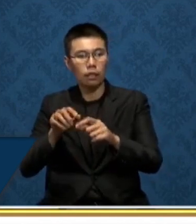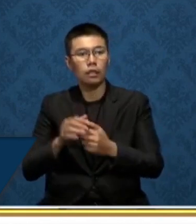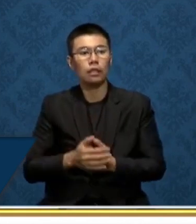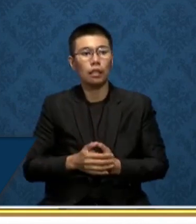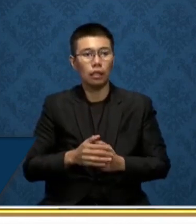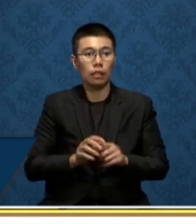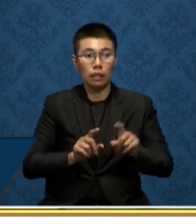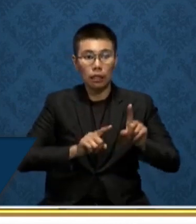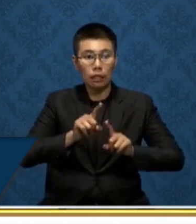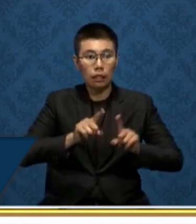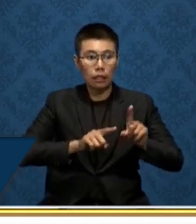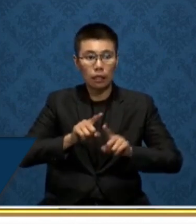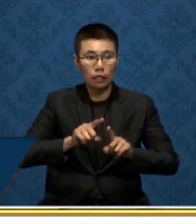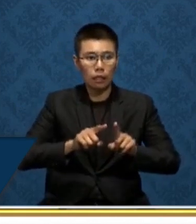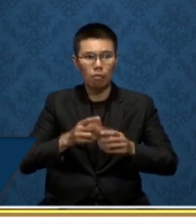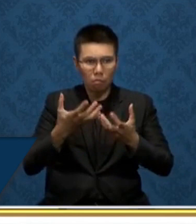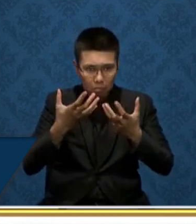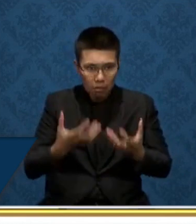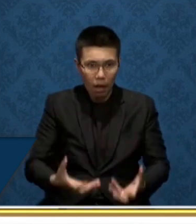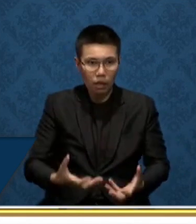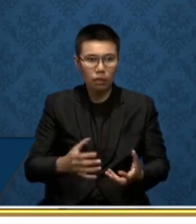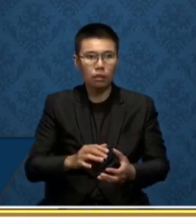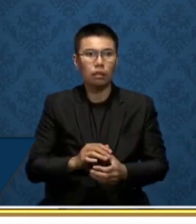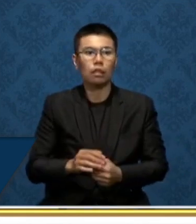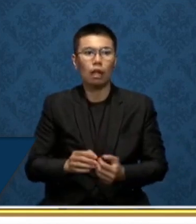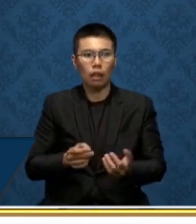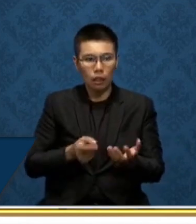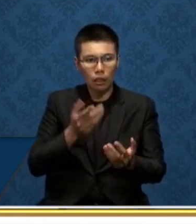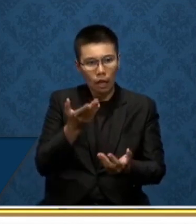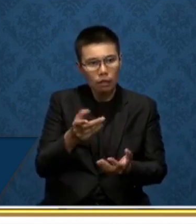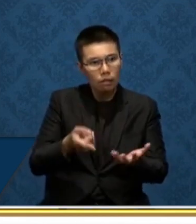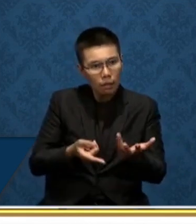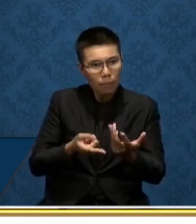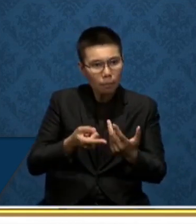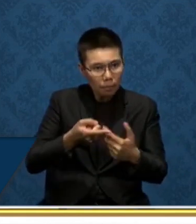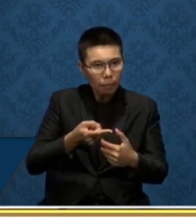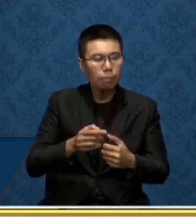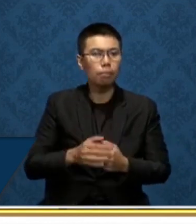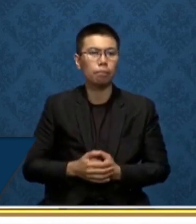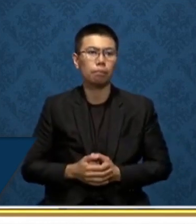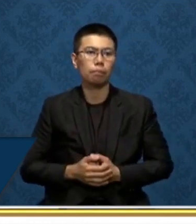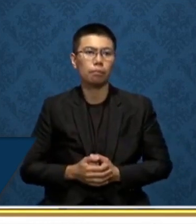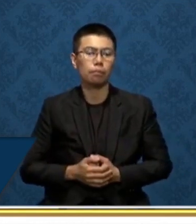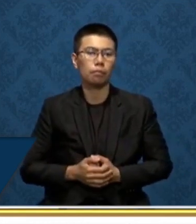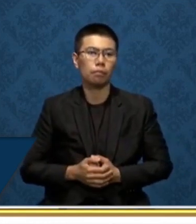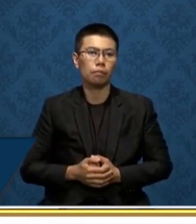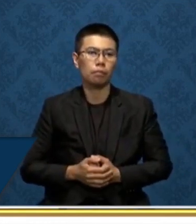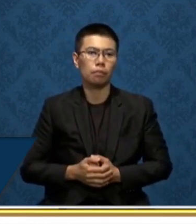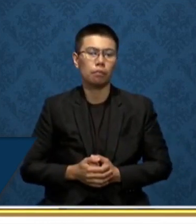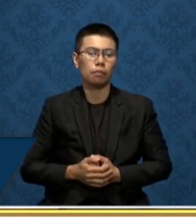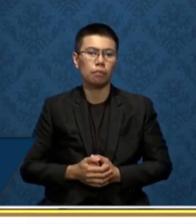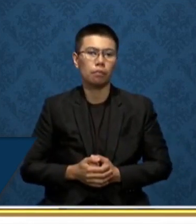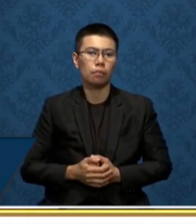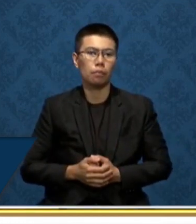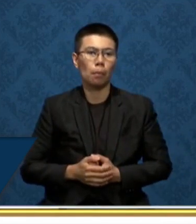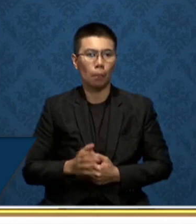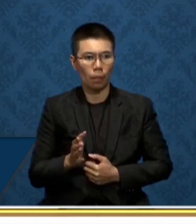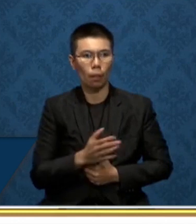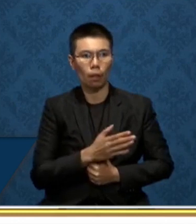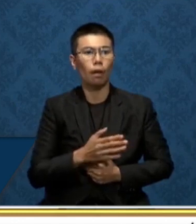ที่เกิดความรุนแรงขนาดหนักแล้วท่านถึงเก็บสถิติตรงนี้มานะครับสไลด์ถัดไปนะ